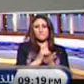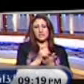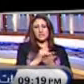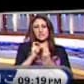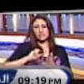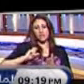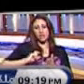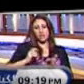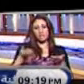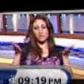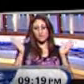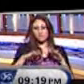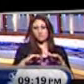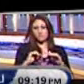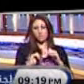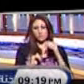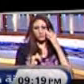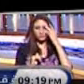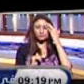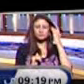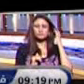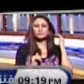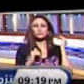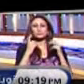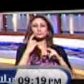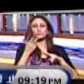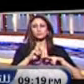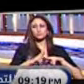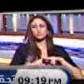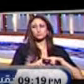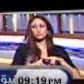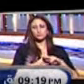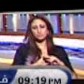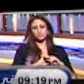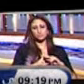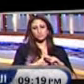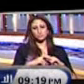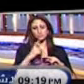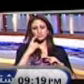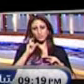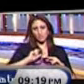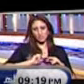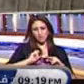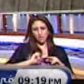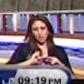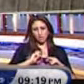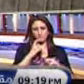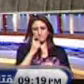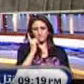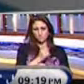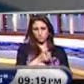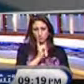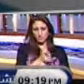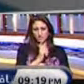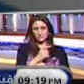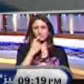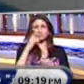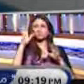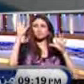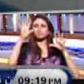لخطه التربيه والتعليم للتوسعه بالنسبه للمدارس. المشكله ان تم تسكين الطالبات وهيئه التدريس في مبنى